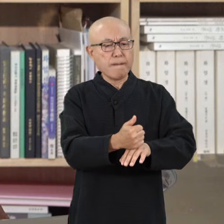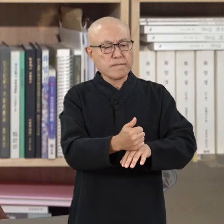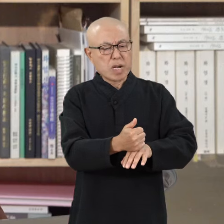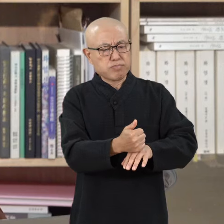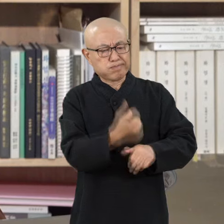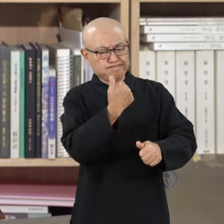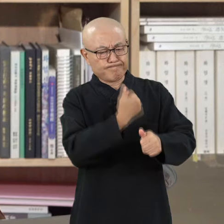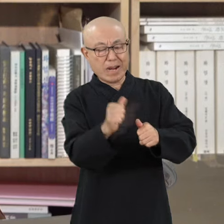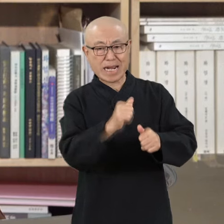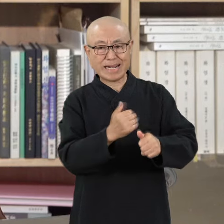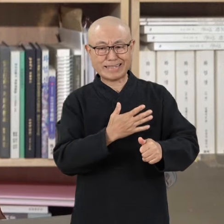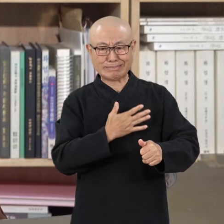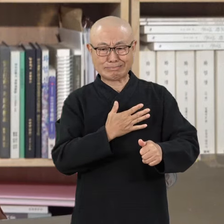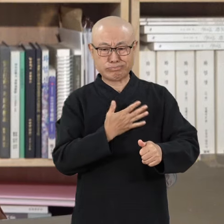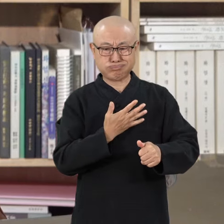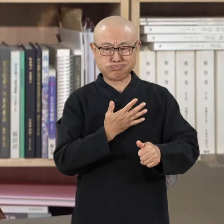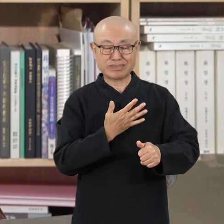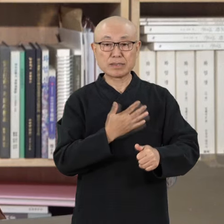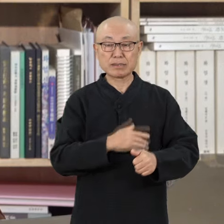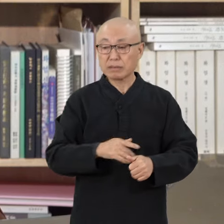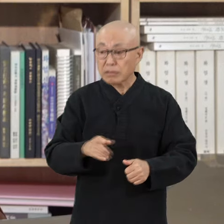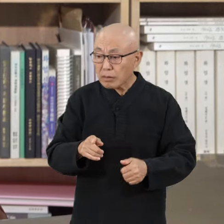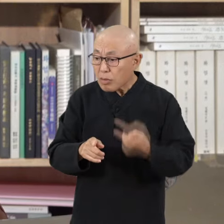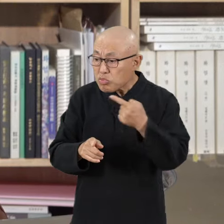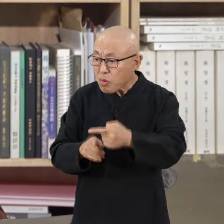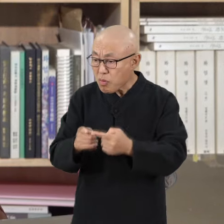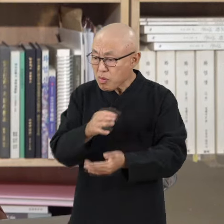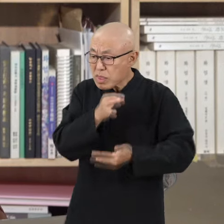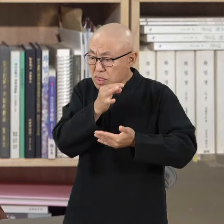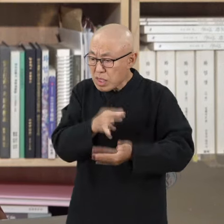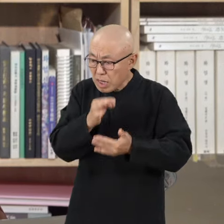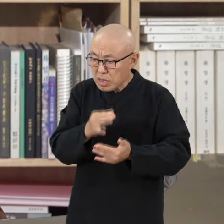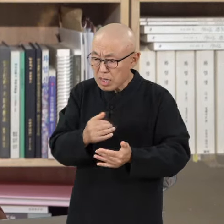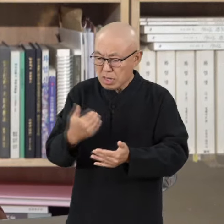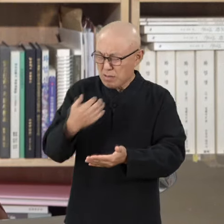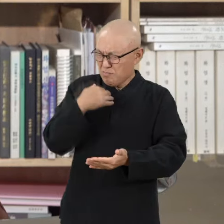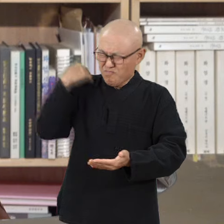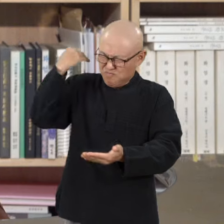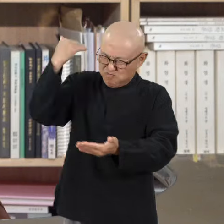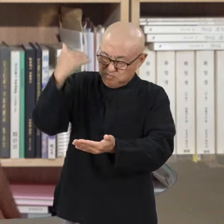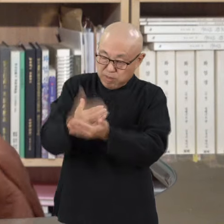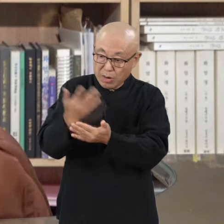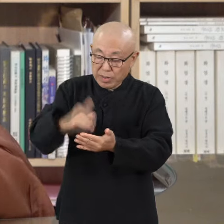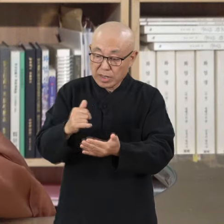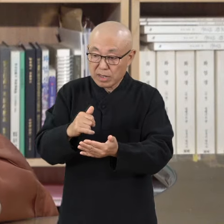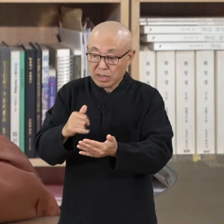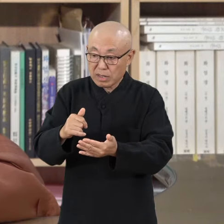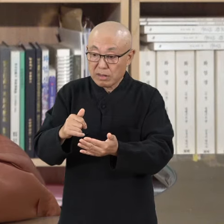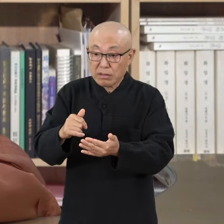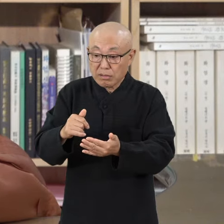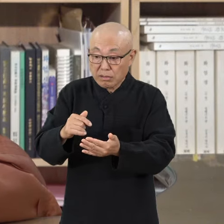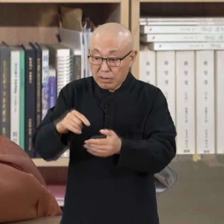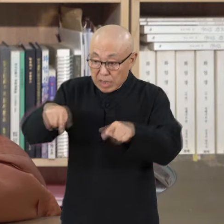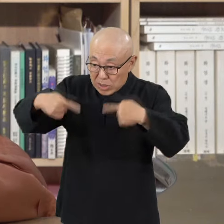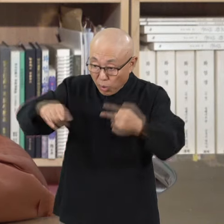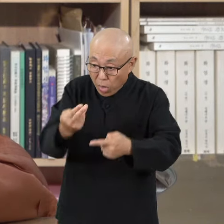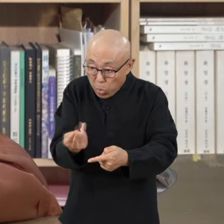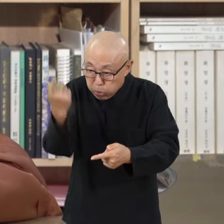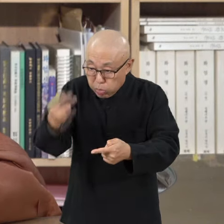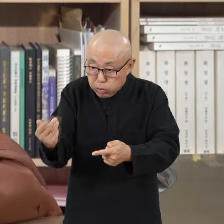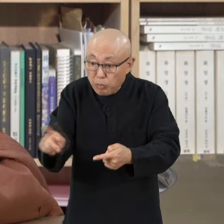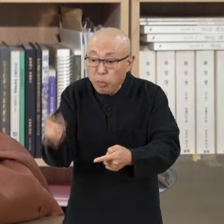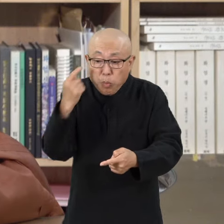그래서 너는 그렇게 많은 재물을 갖고 있다고 소문이 났는데 나한테 보고할 것이 그래 아무것도